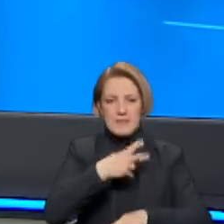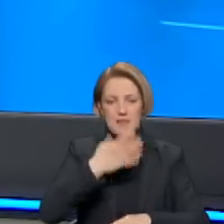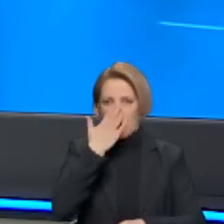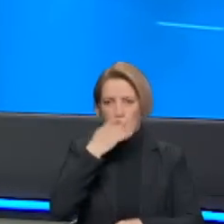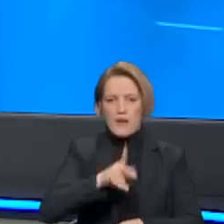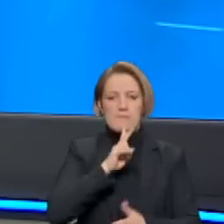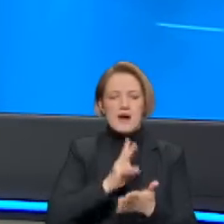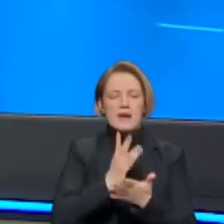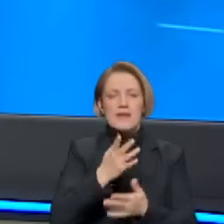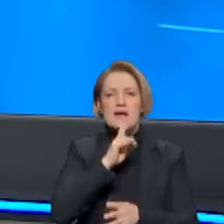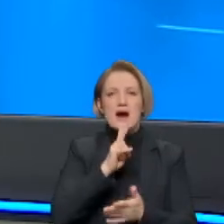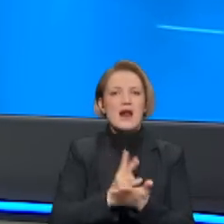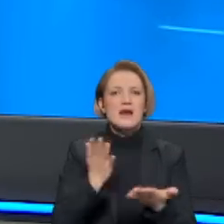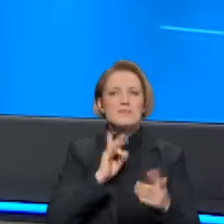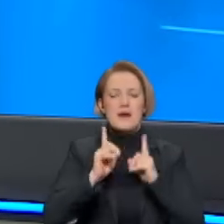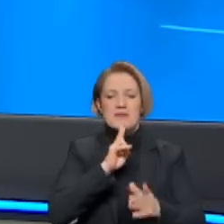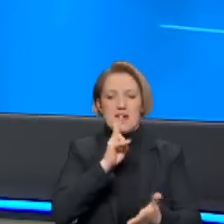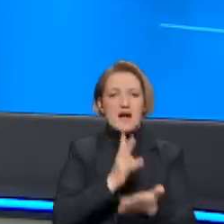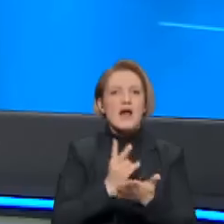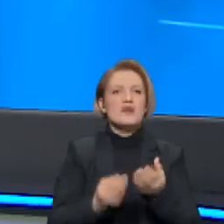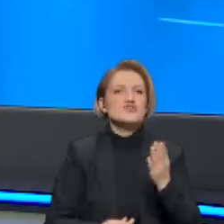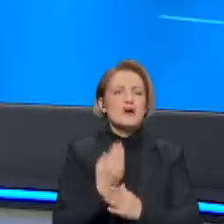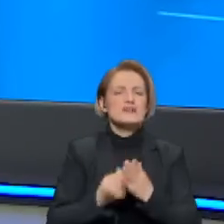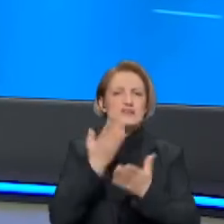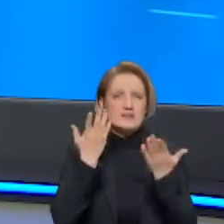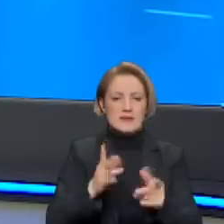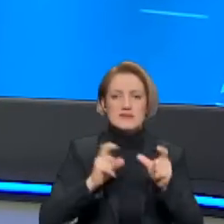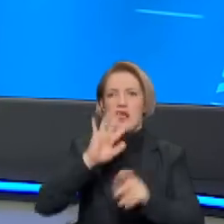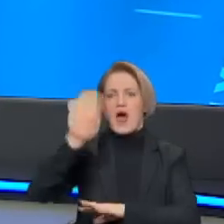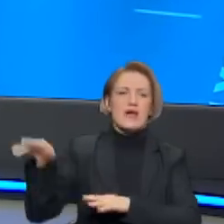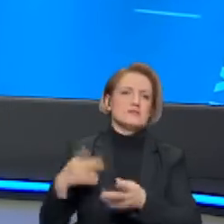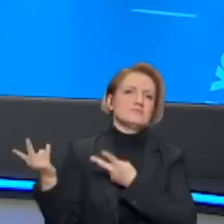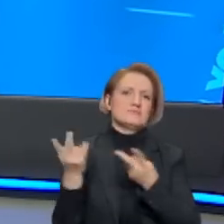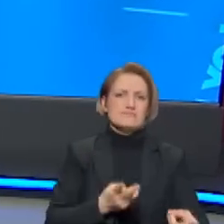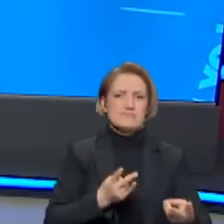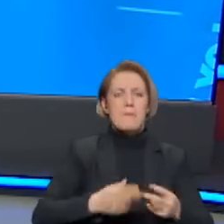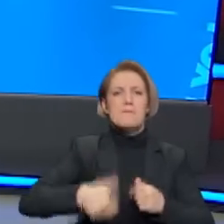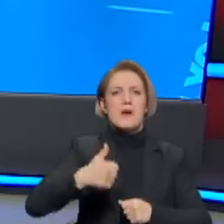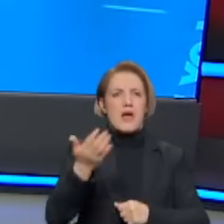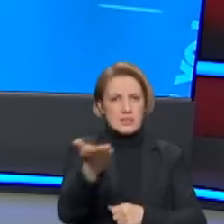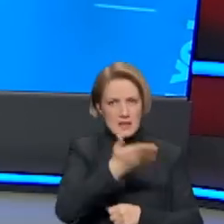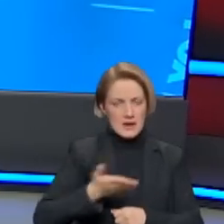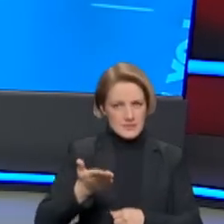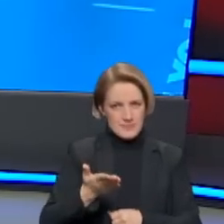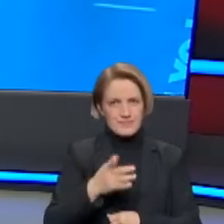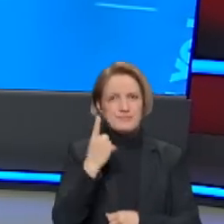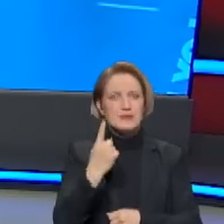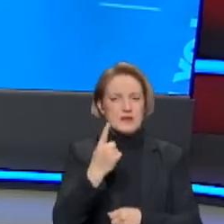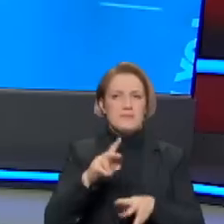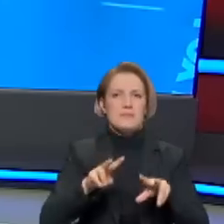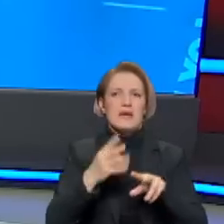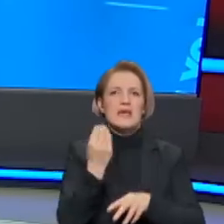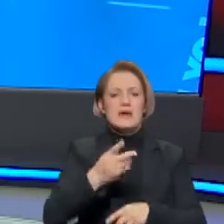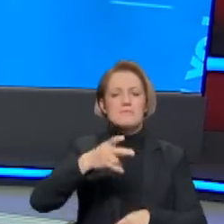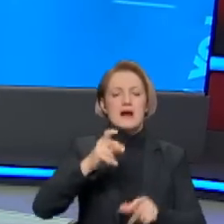ne olursa olsun herkesi Saraçhane'ye davet ediyorum dedi. Ve Saraçhane'ye gelen liderler, o liderlerden birisi